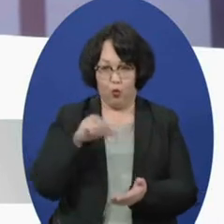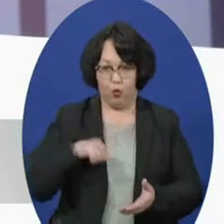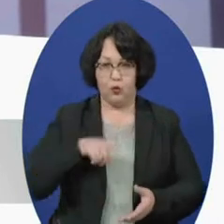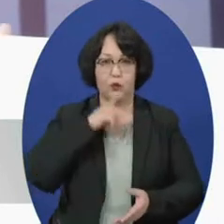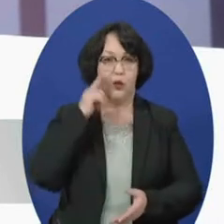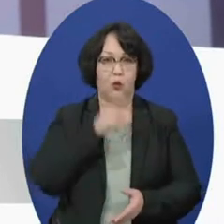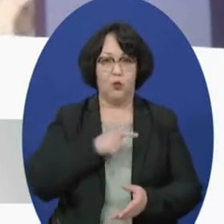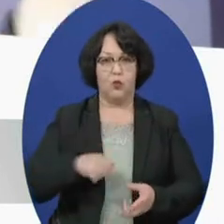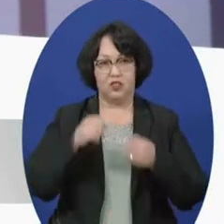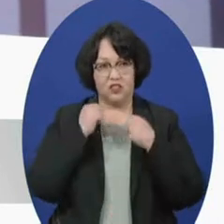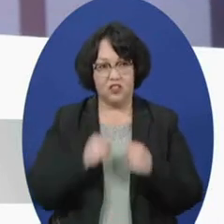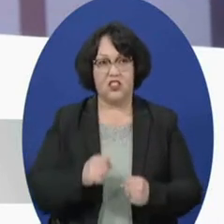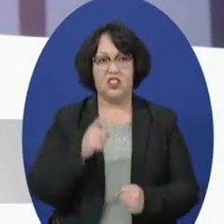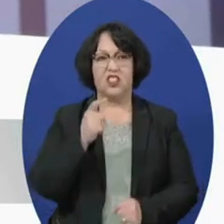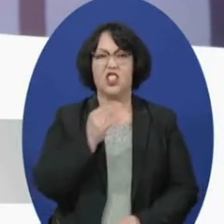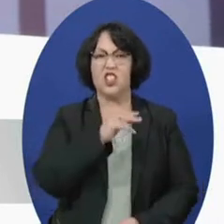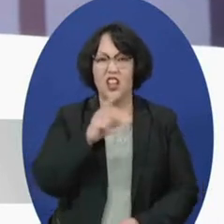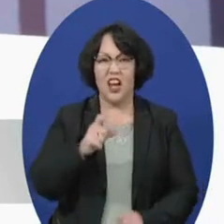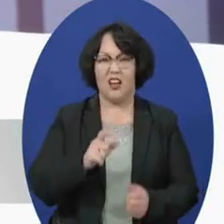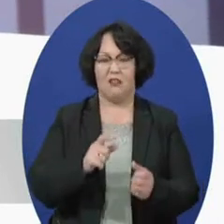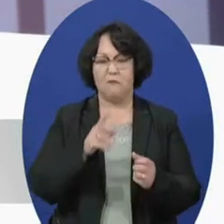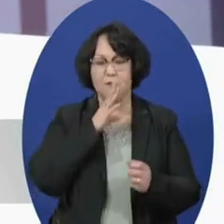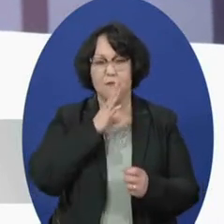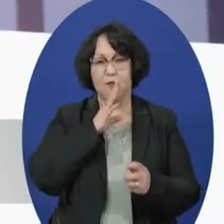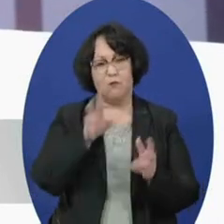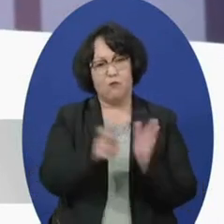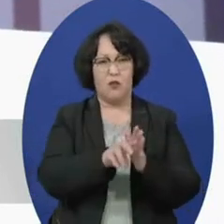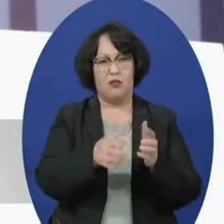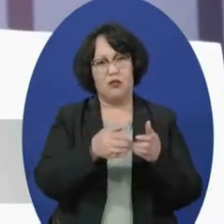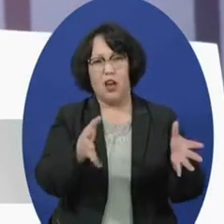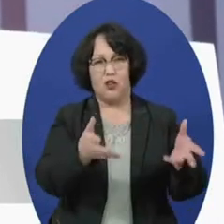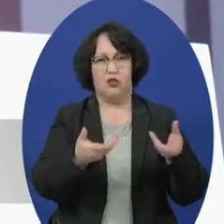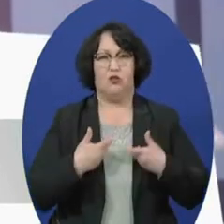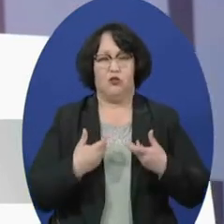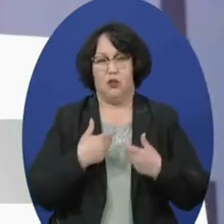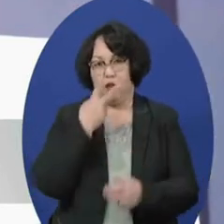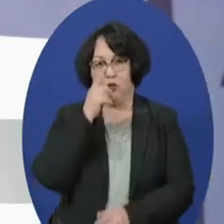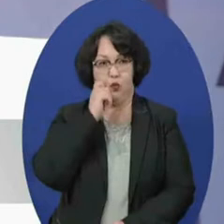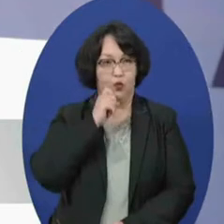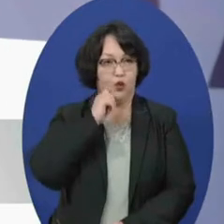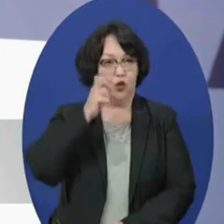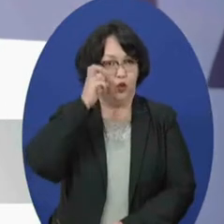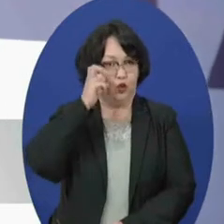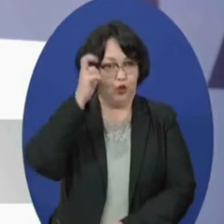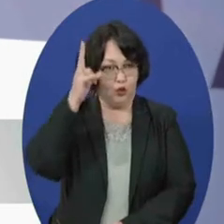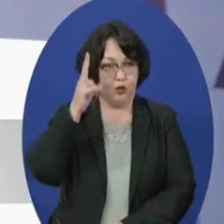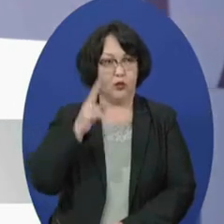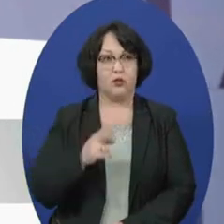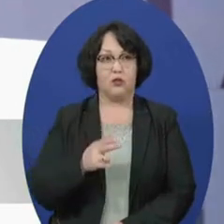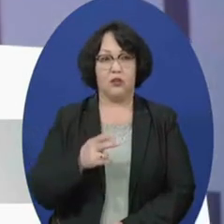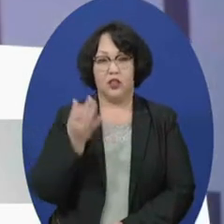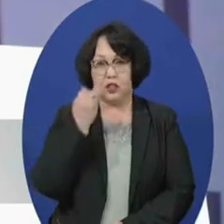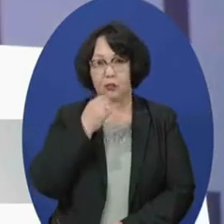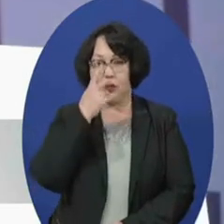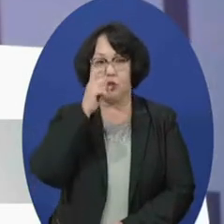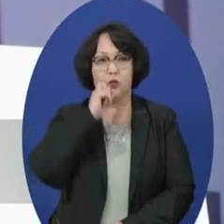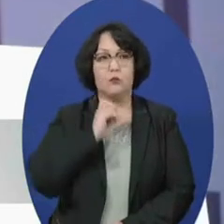өөрсдөө хичээмээр нь гол нь хичээх боломжийг нөгөөсөө л гэж хүсдэг. Тэгэхээр энэ боломжийг нөгөө ерөнхийлөгчийг бид хүн үзэж байна